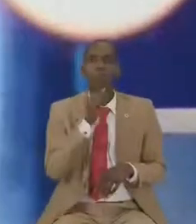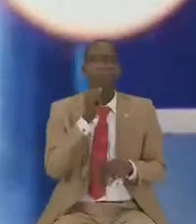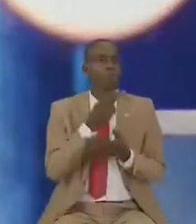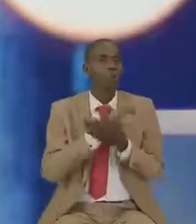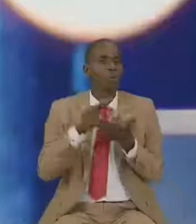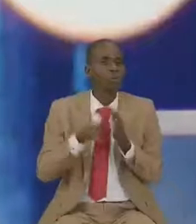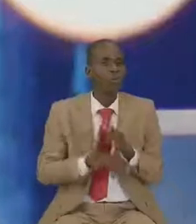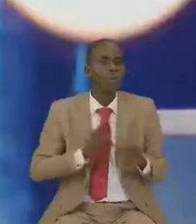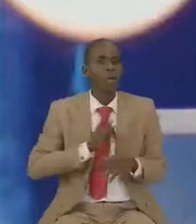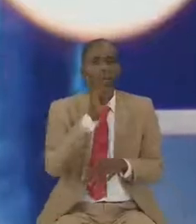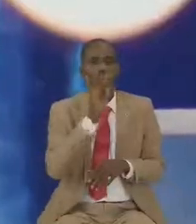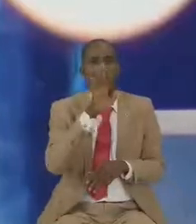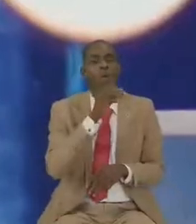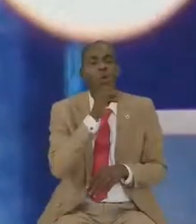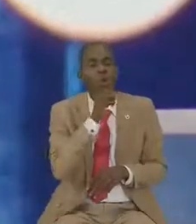suis l'ancienne